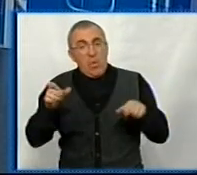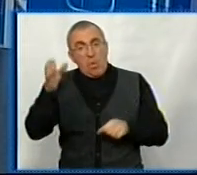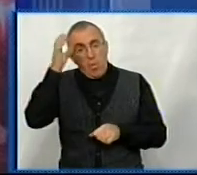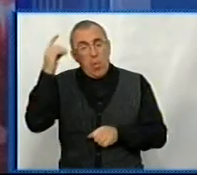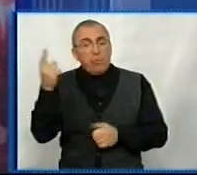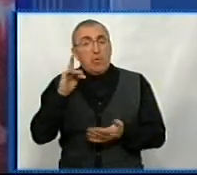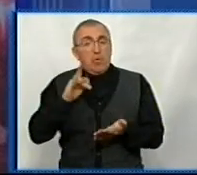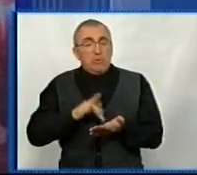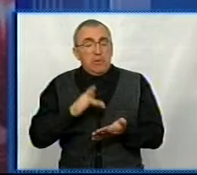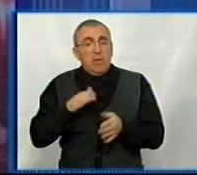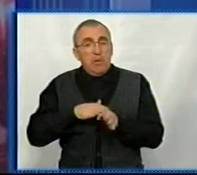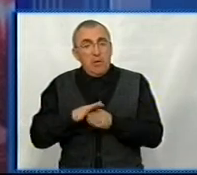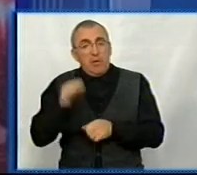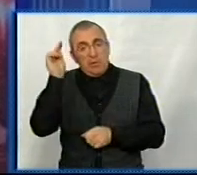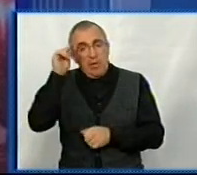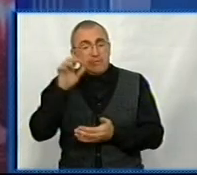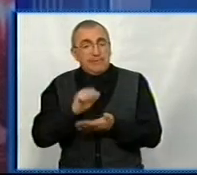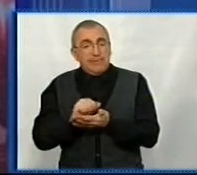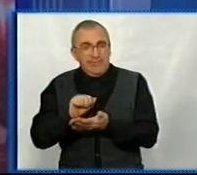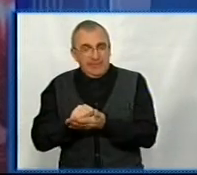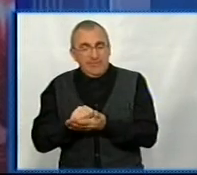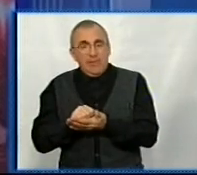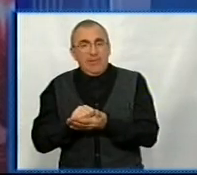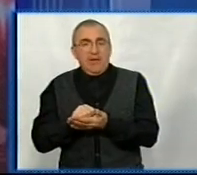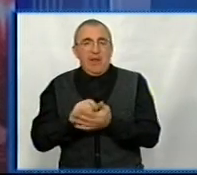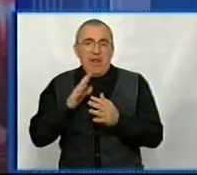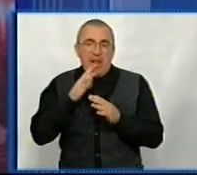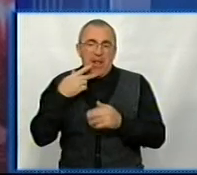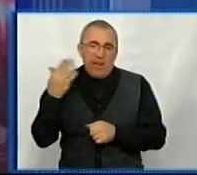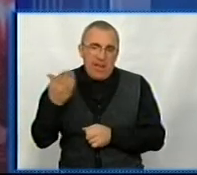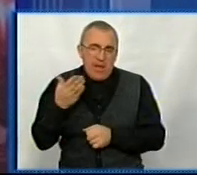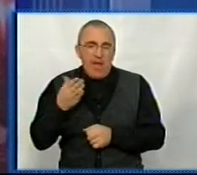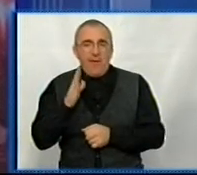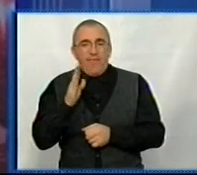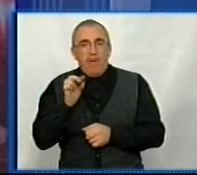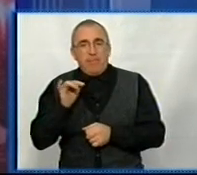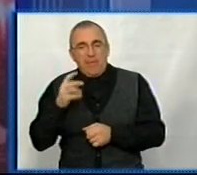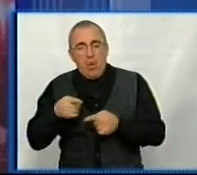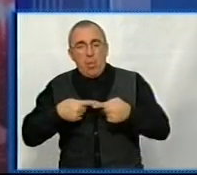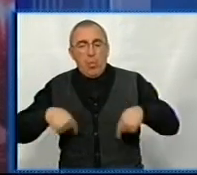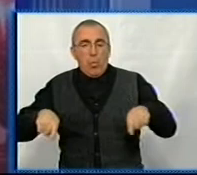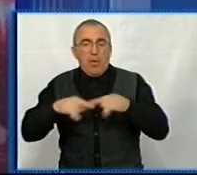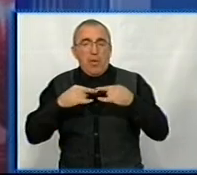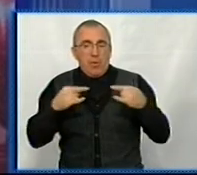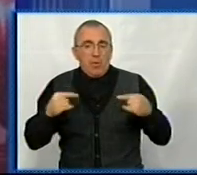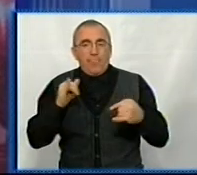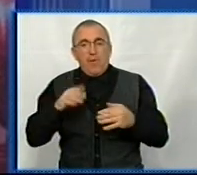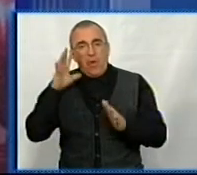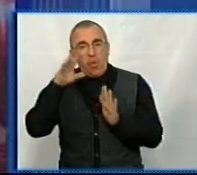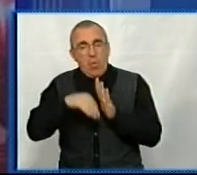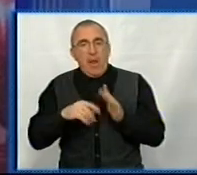обласного центру провели навчальні заняття, лекції, вебінари, круглі столи та інші заходи з урахуванням умов